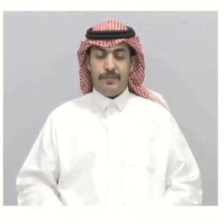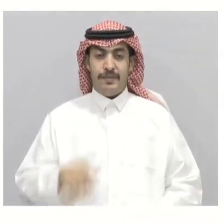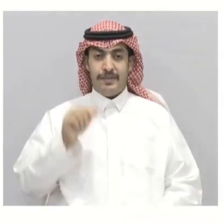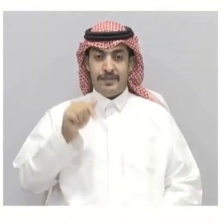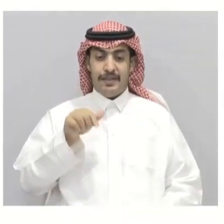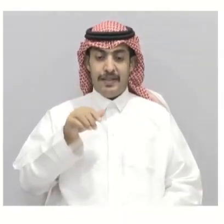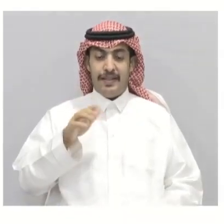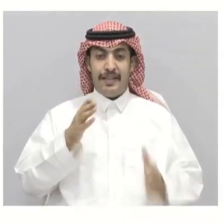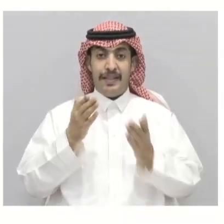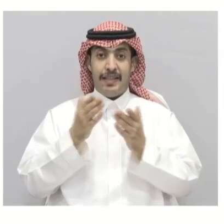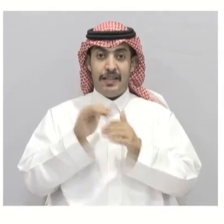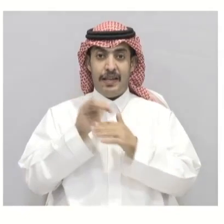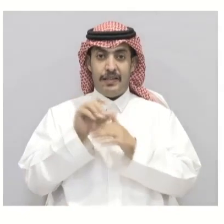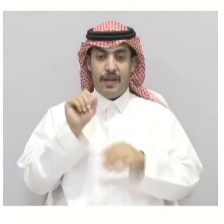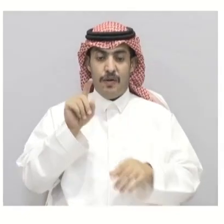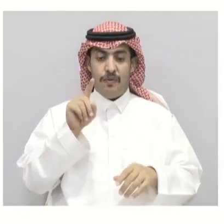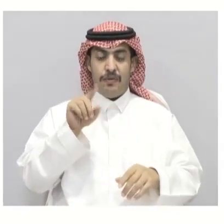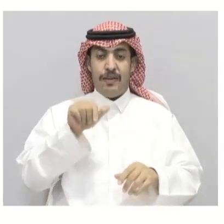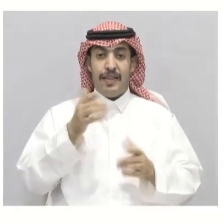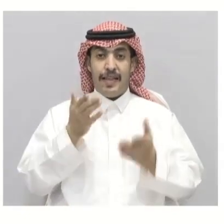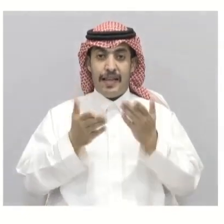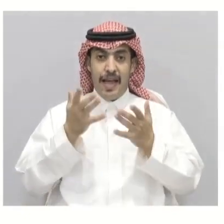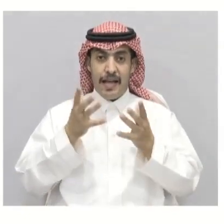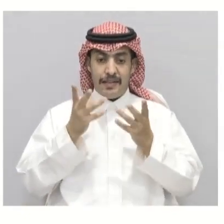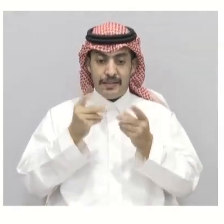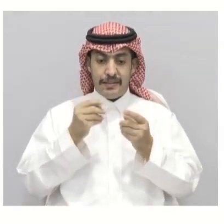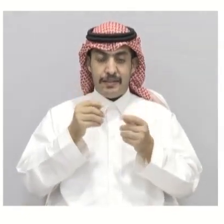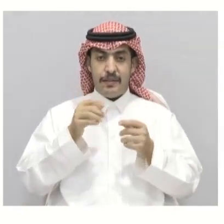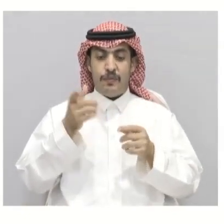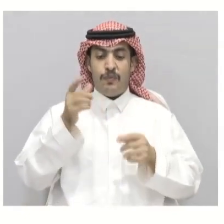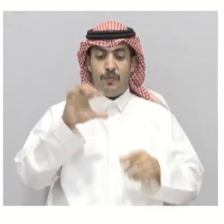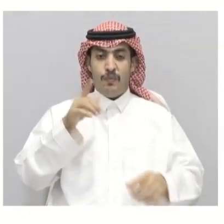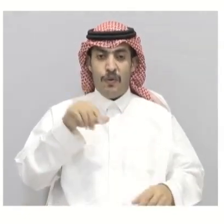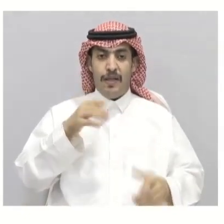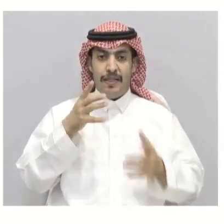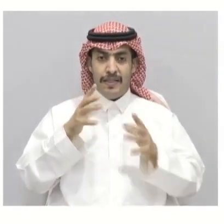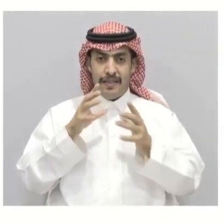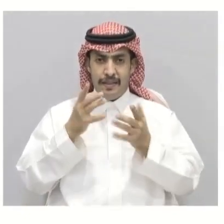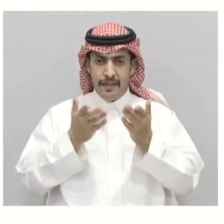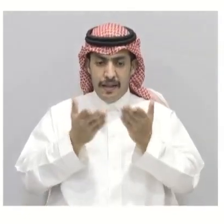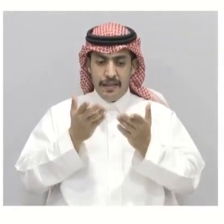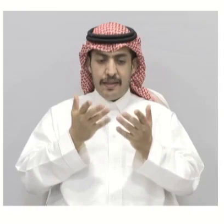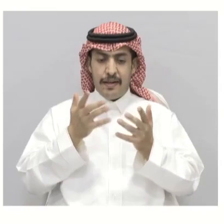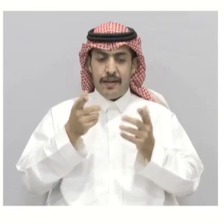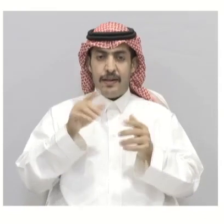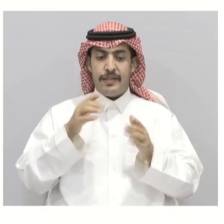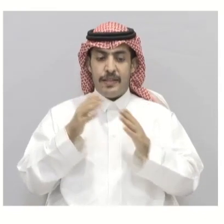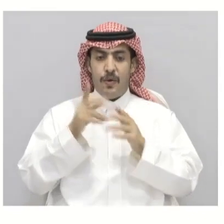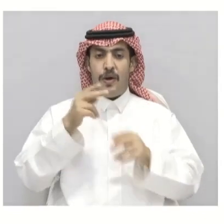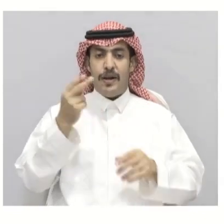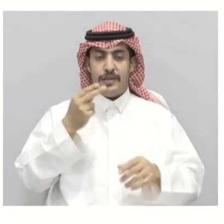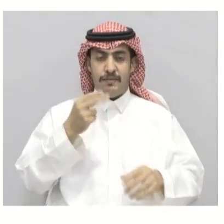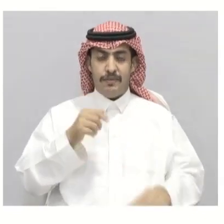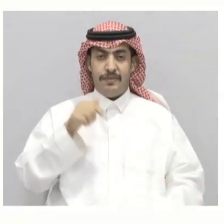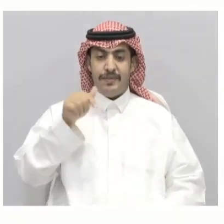اتي الى الدرس الاول وهو قياس وتقدير الزوايا ورسمها